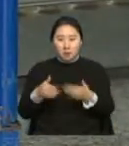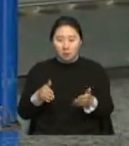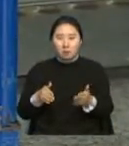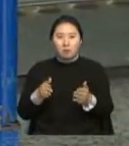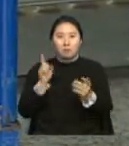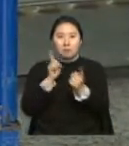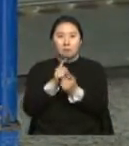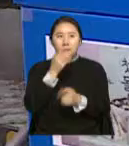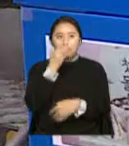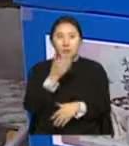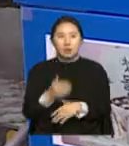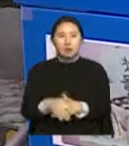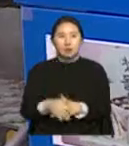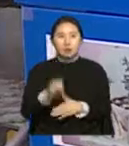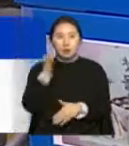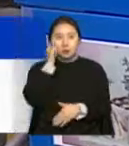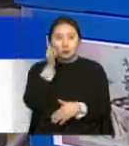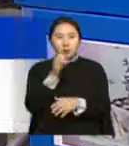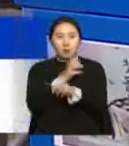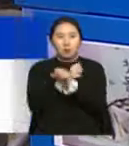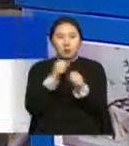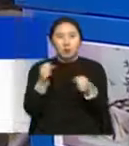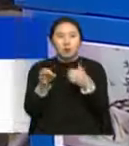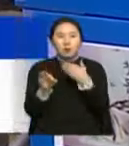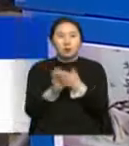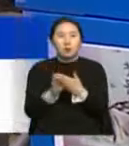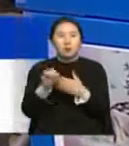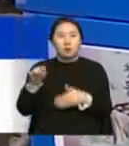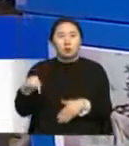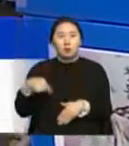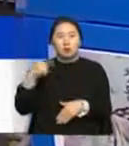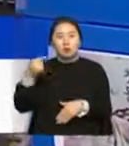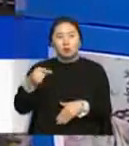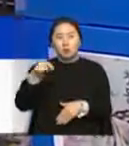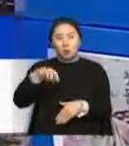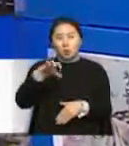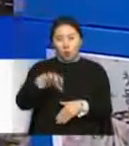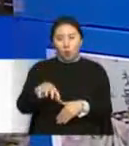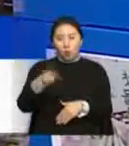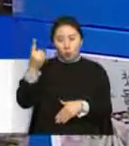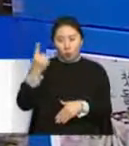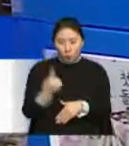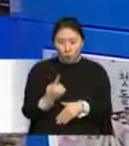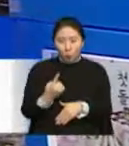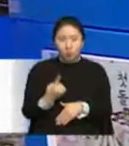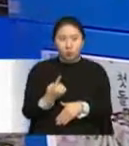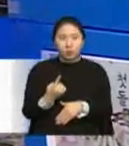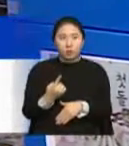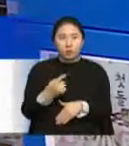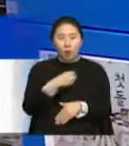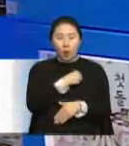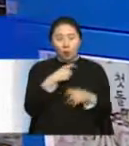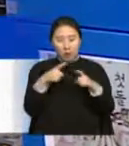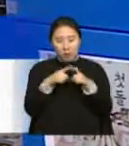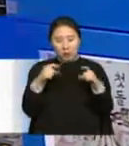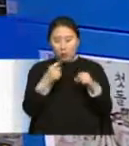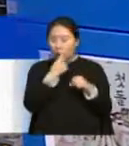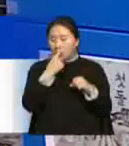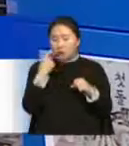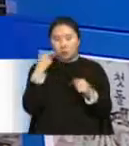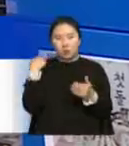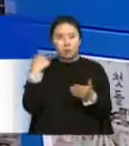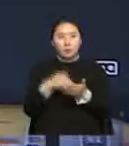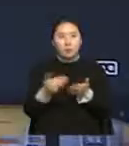수 있습니다. 전화를 하셔서 예약을 하시면 그 다음 날 이곳 바로 대여소에 오셔서 회원카드만 확인하고 바로